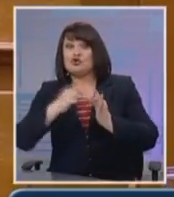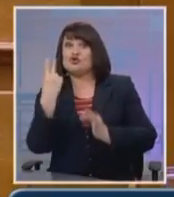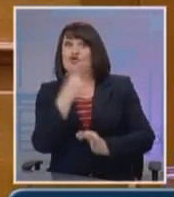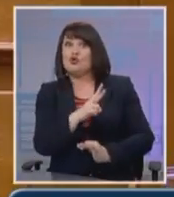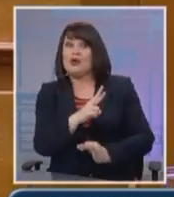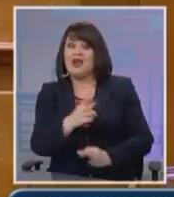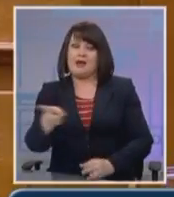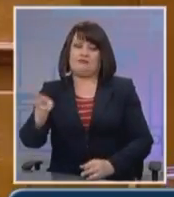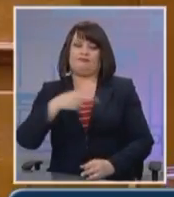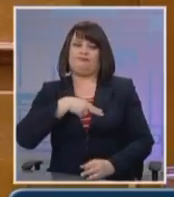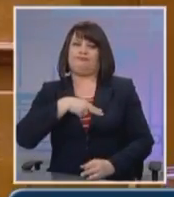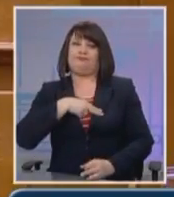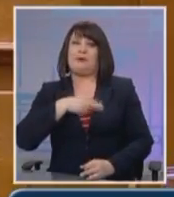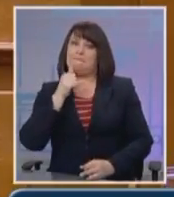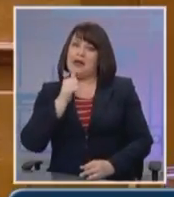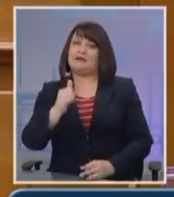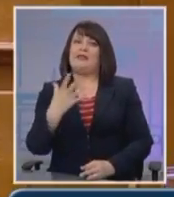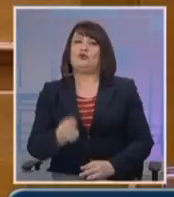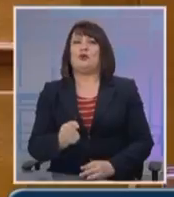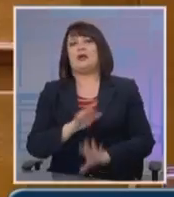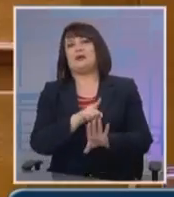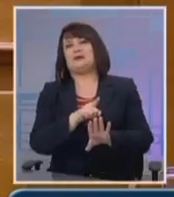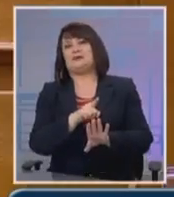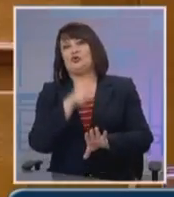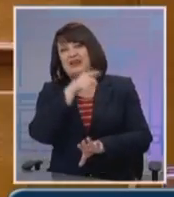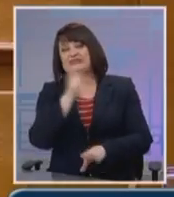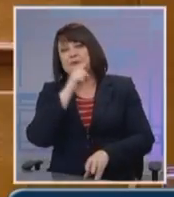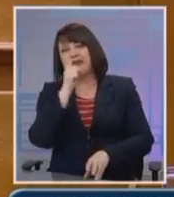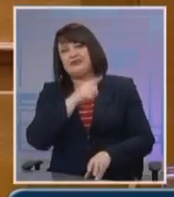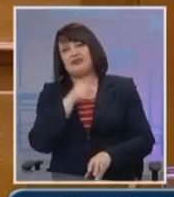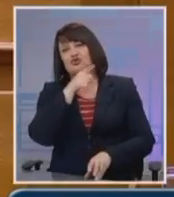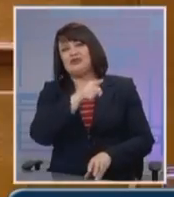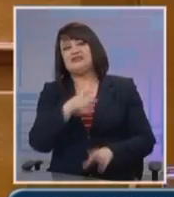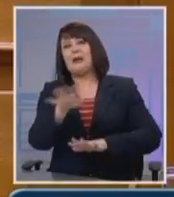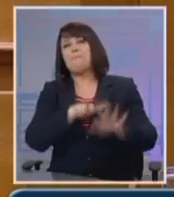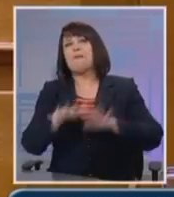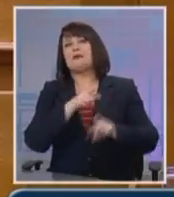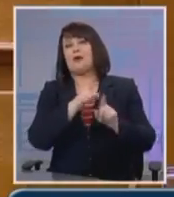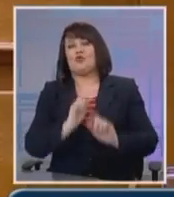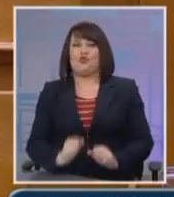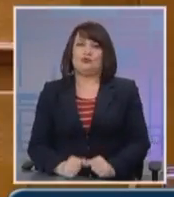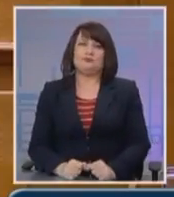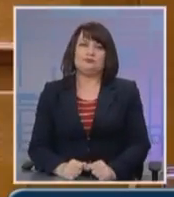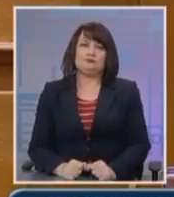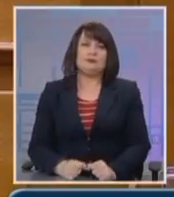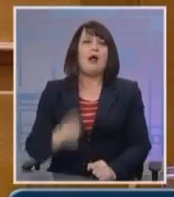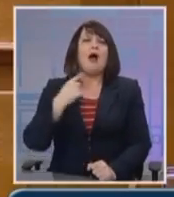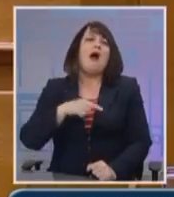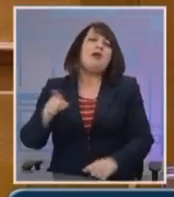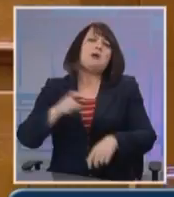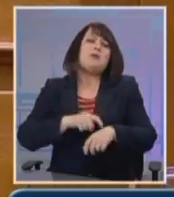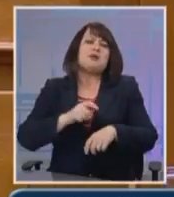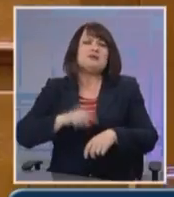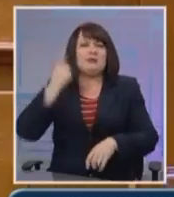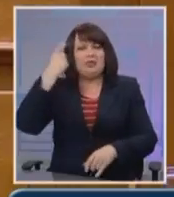το κουβελάτε για πάντα. Και θα περίμενε κανείς ότι η διάλυση της αυταπάτης, η βίαιη στροφή